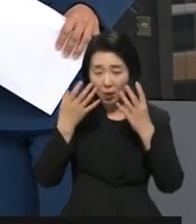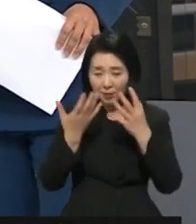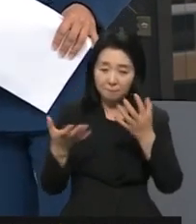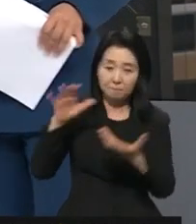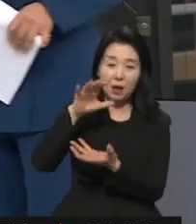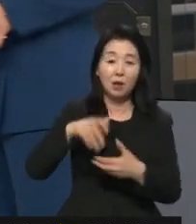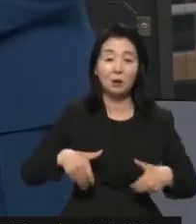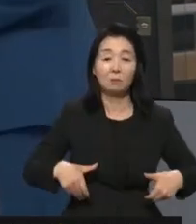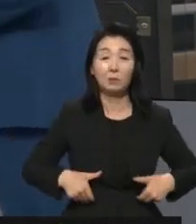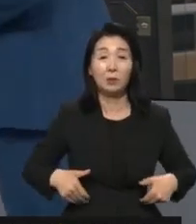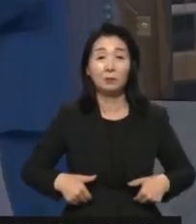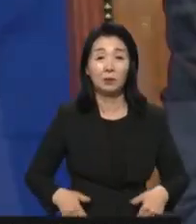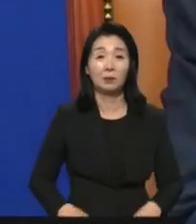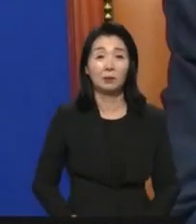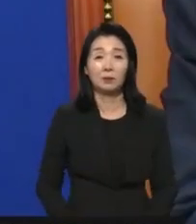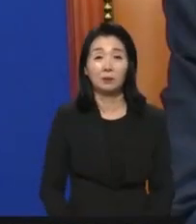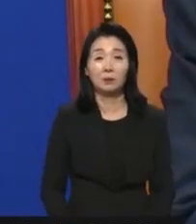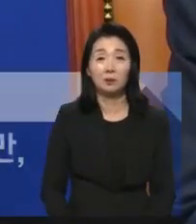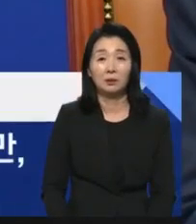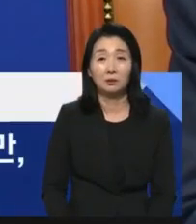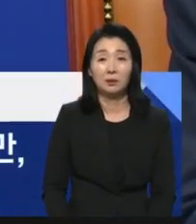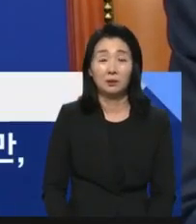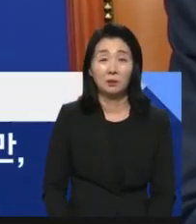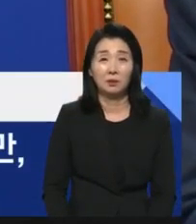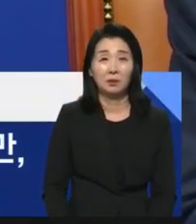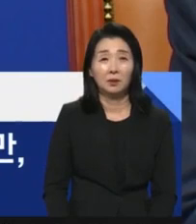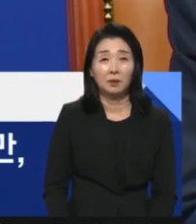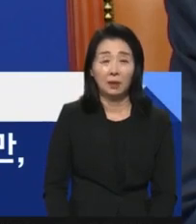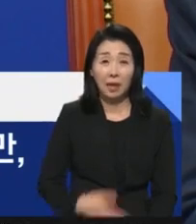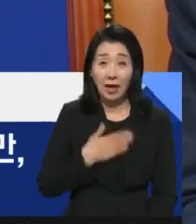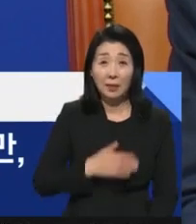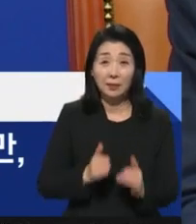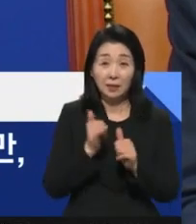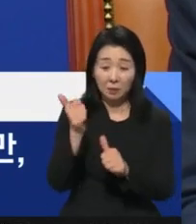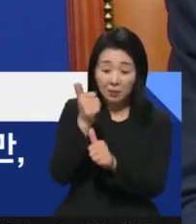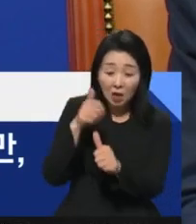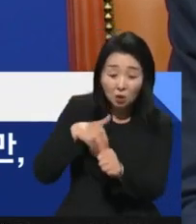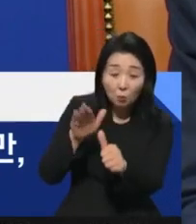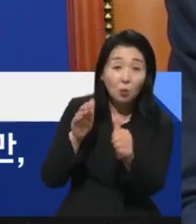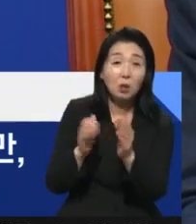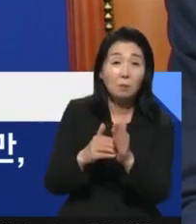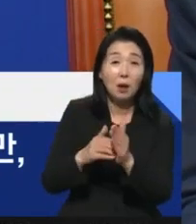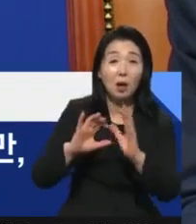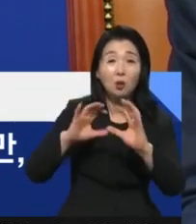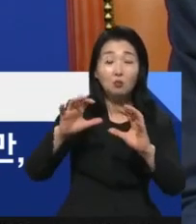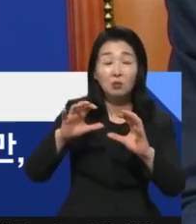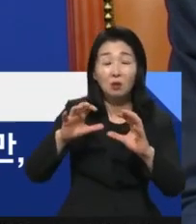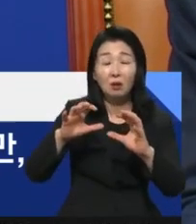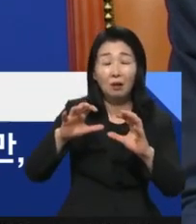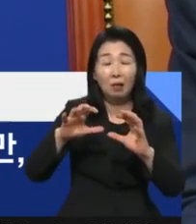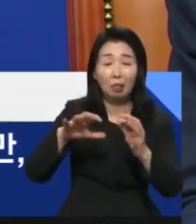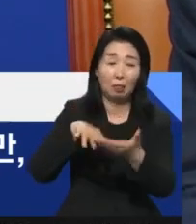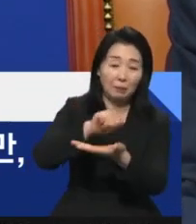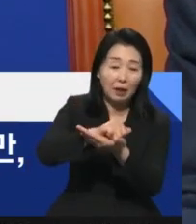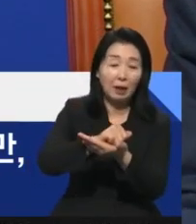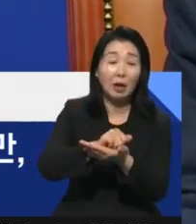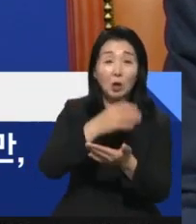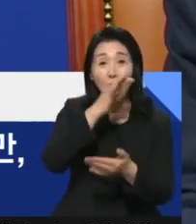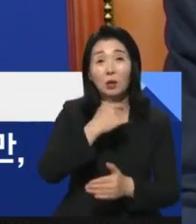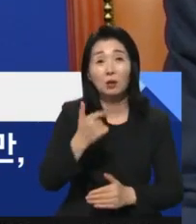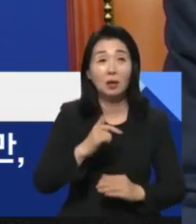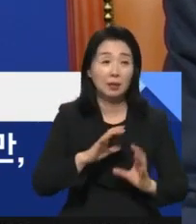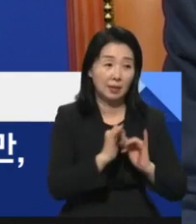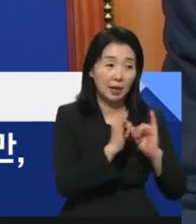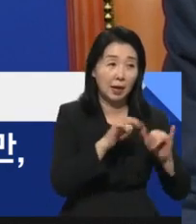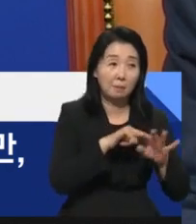겁니다. 측근 그룹을 차관으로 보내는 것은 국정 장악에는 효과가 있을지 모르지만 민심을